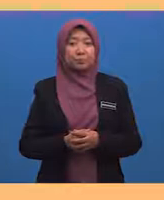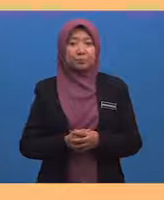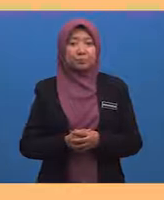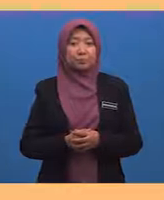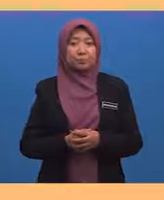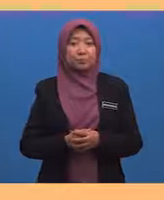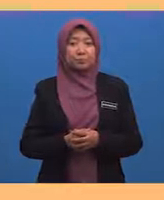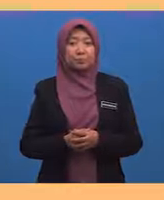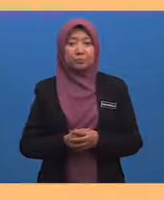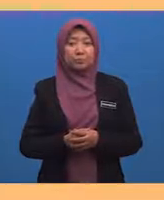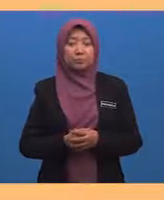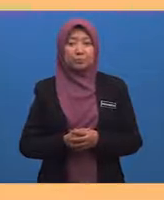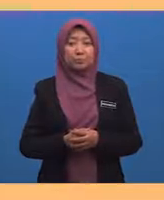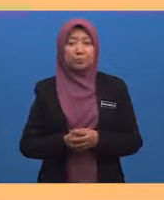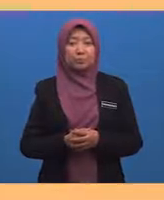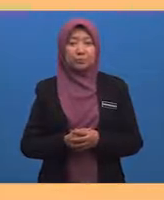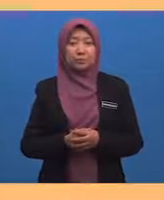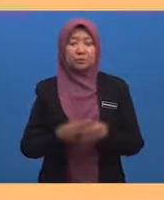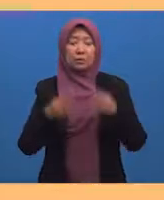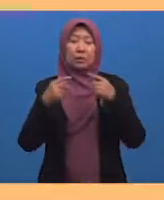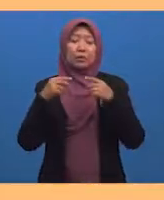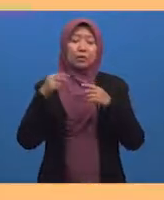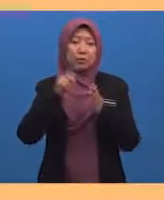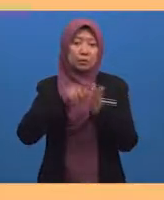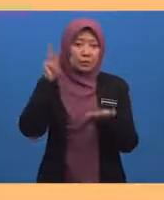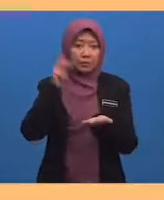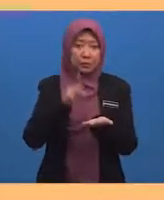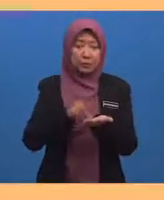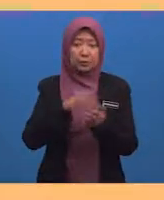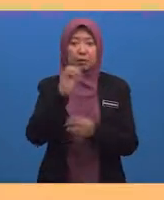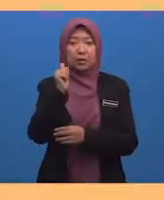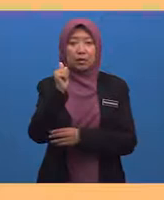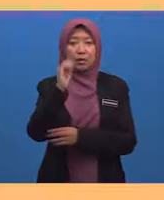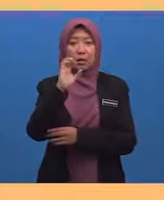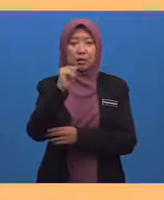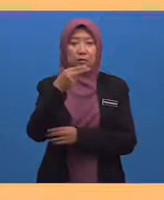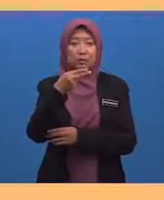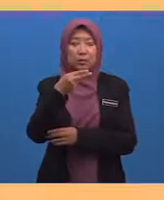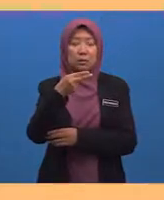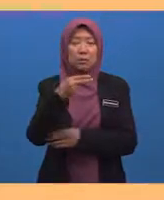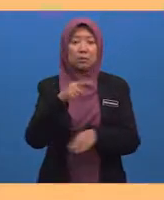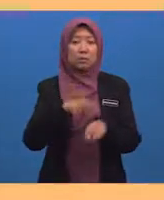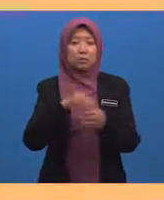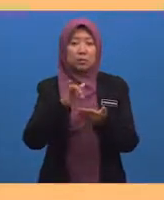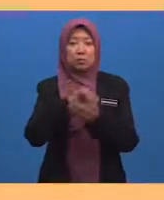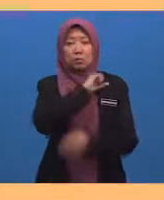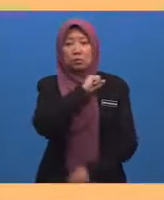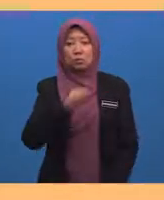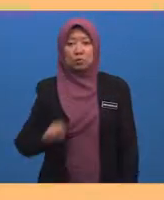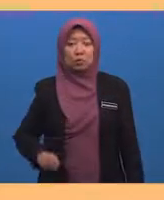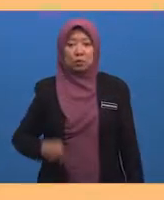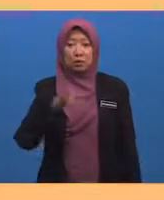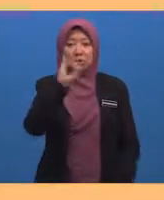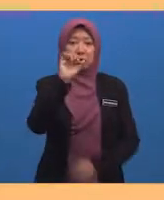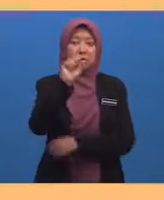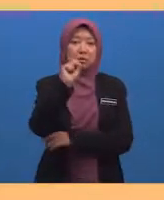Kemuncak peranan Aceh sebagai pusat pendidikan dan keilmuan ialah pada zaman Sultan Iskandar Muda